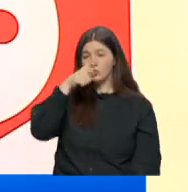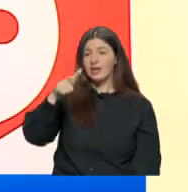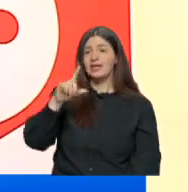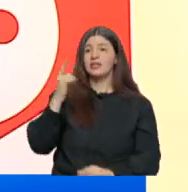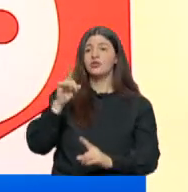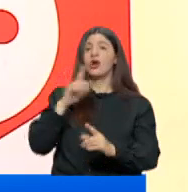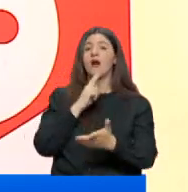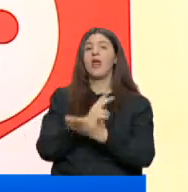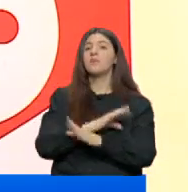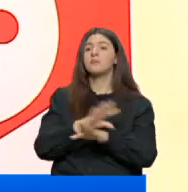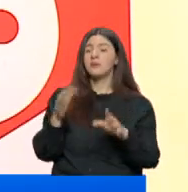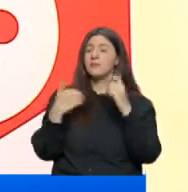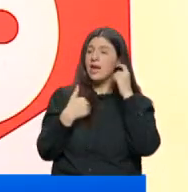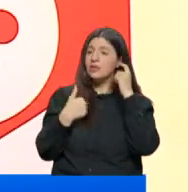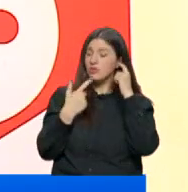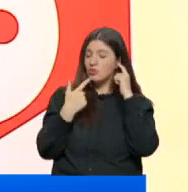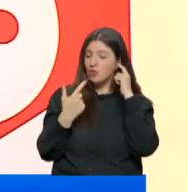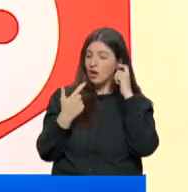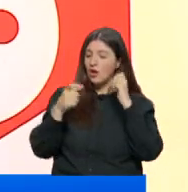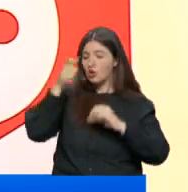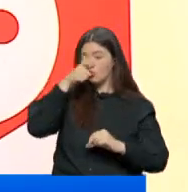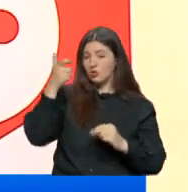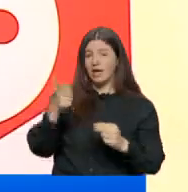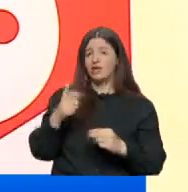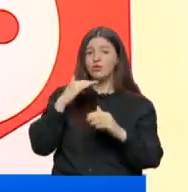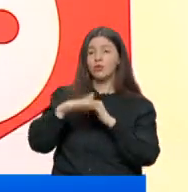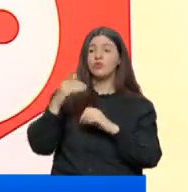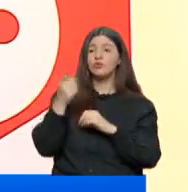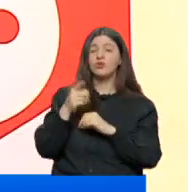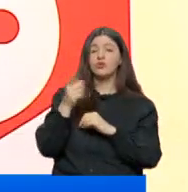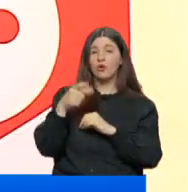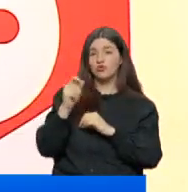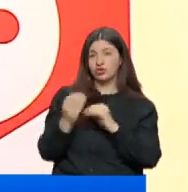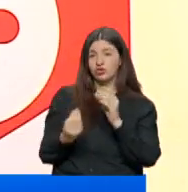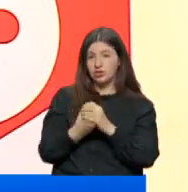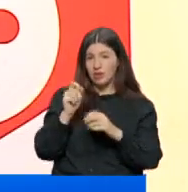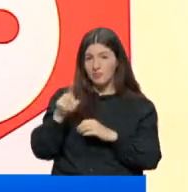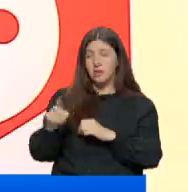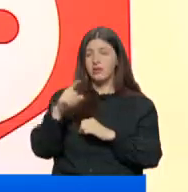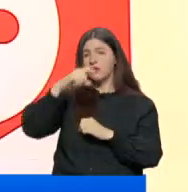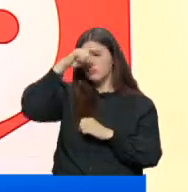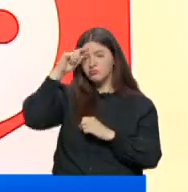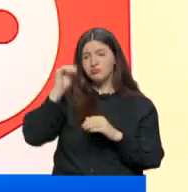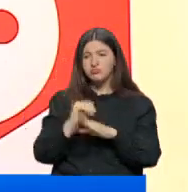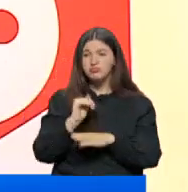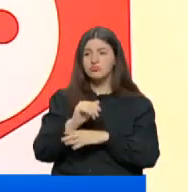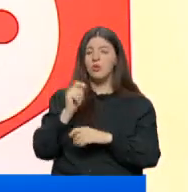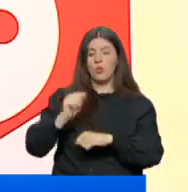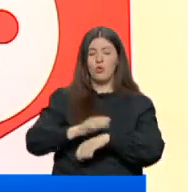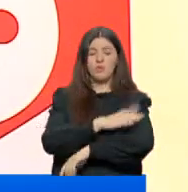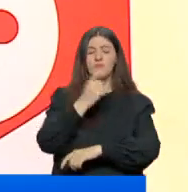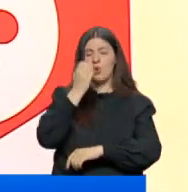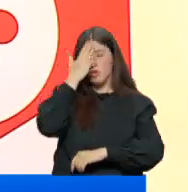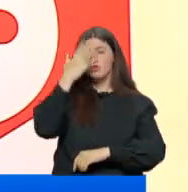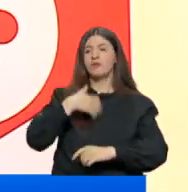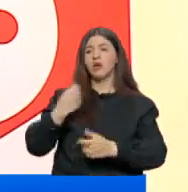şuna karar vermiş durumda. Diyor ki ben Türkiye'de nüfusun %99'unu oluşturan, alın teriyle yaşayan, onuruyla para